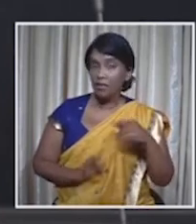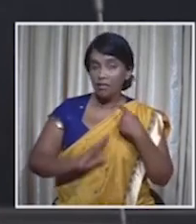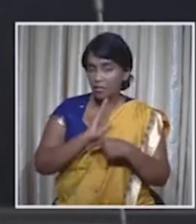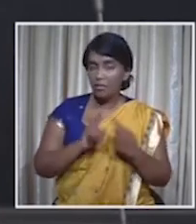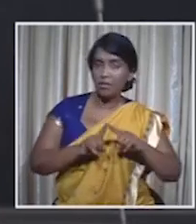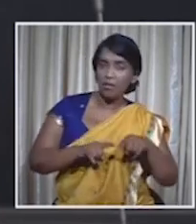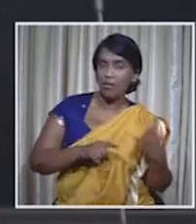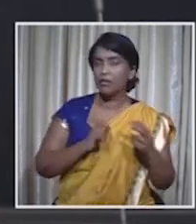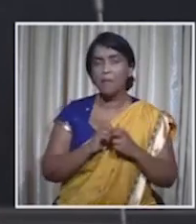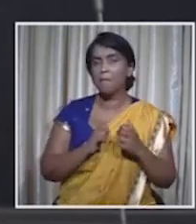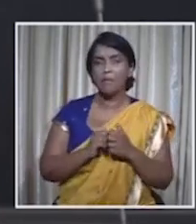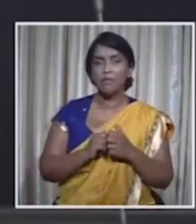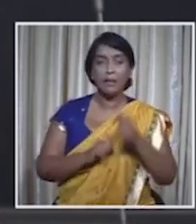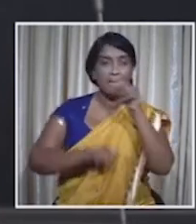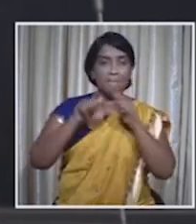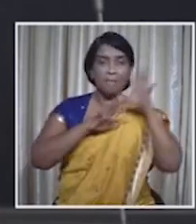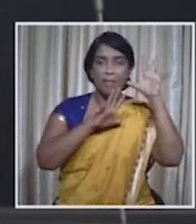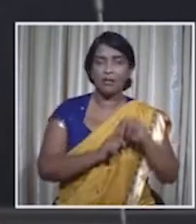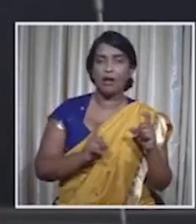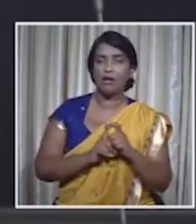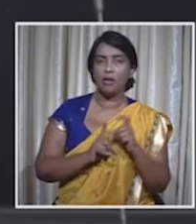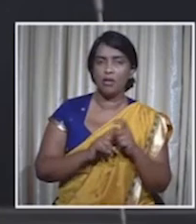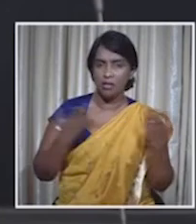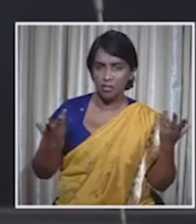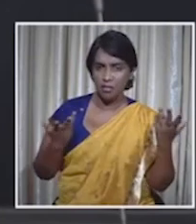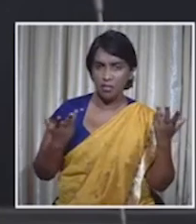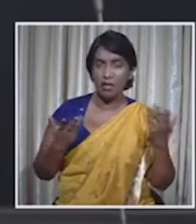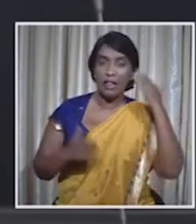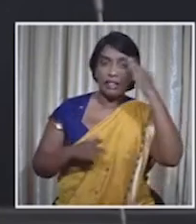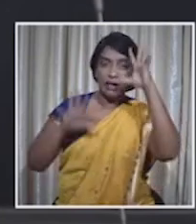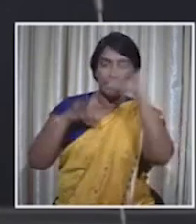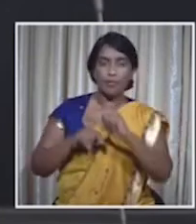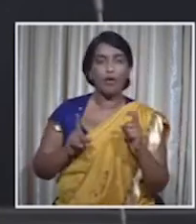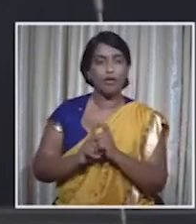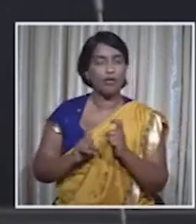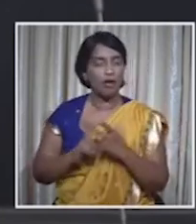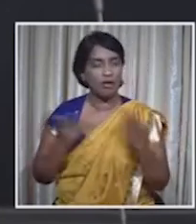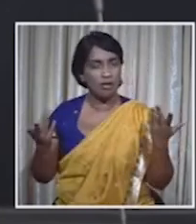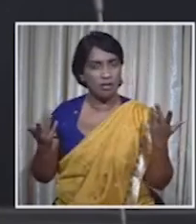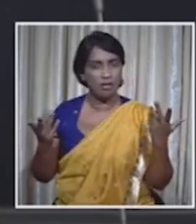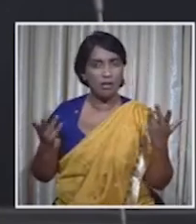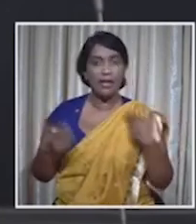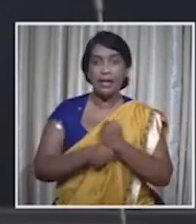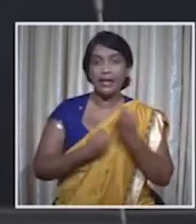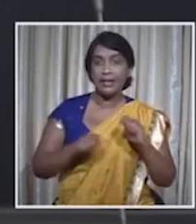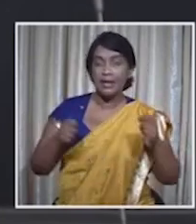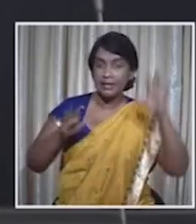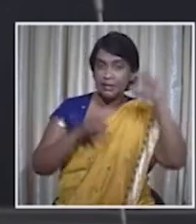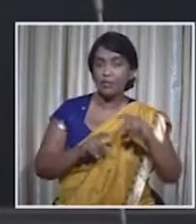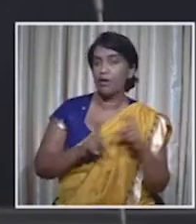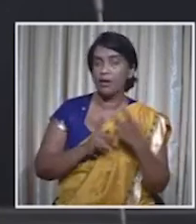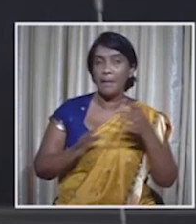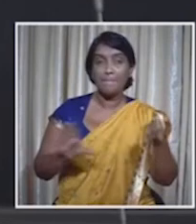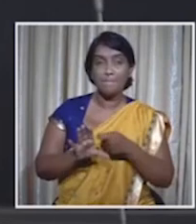පැත්තේ මොකද්ද වෙලා තියෙන්නේ? බෙහෙත් ටික ගේන්න ඩොලර් නැහැ. තෙල් ටික ගේන්න ඩොලර් නැහැ. ප්‍රශ්නේ ගෑස් ටික ගේන්න ඩොලර් නැහැ. කිරිපිටි ටික